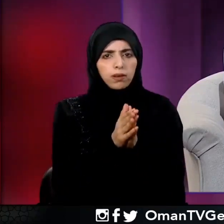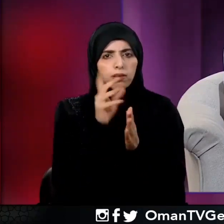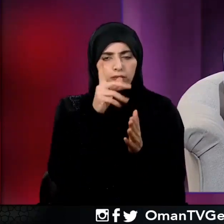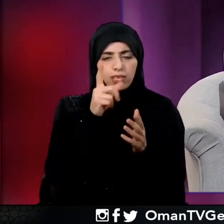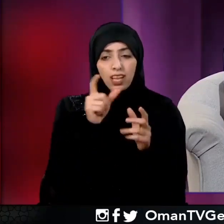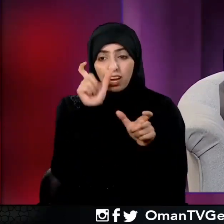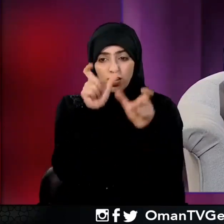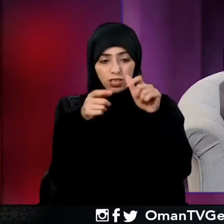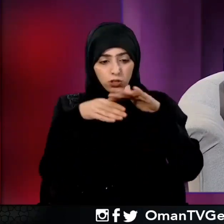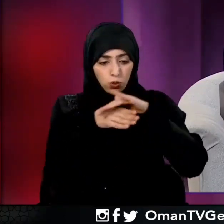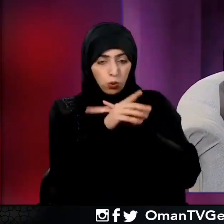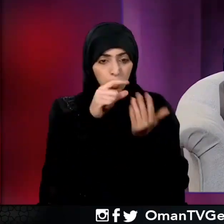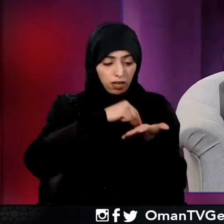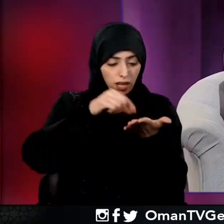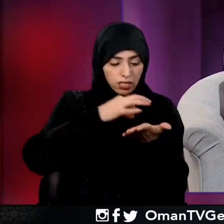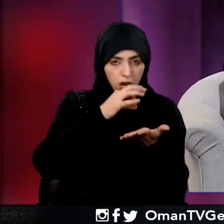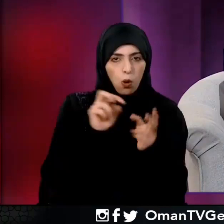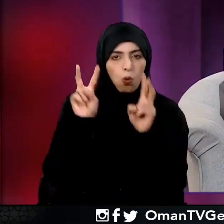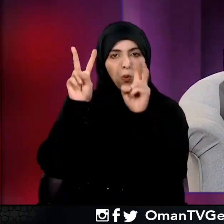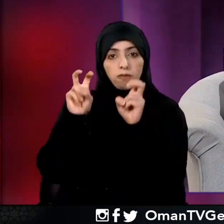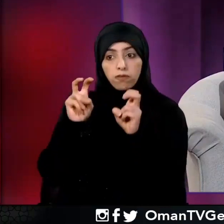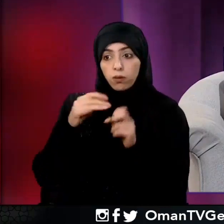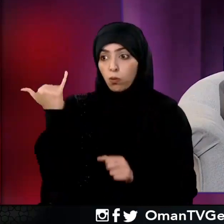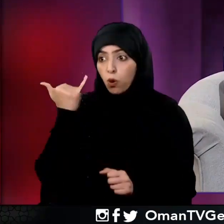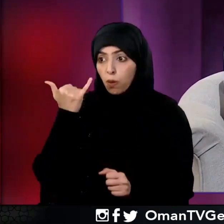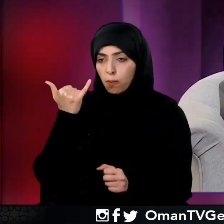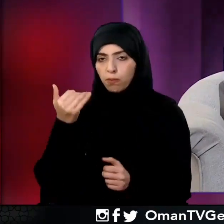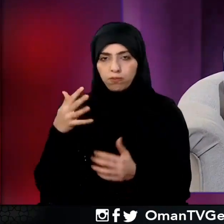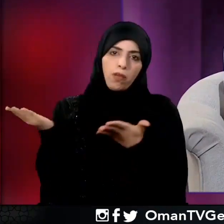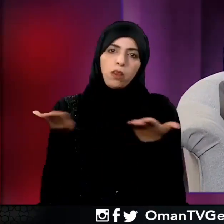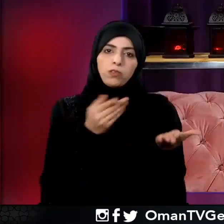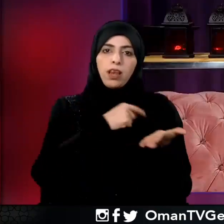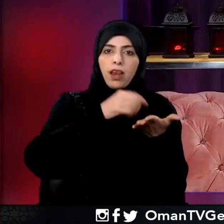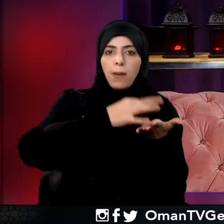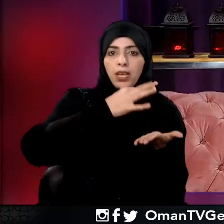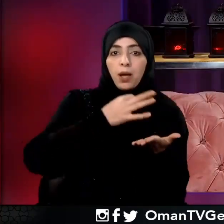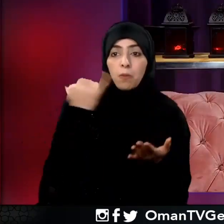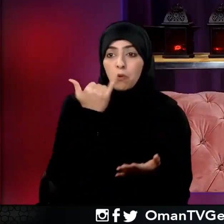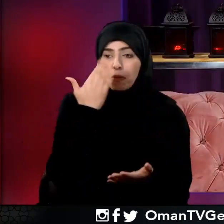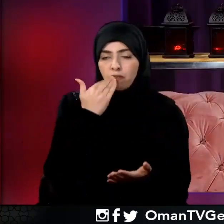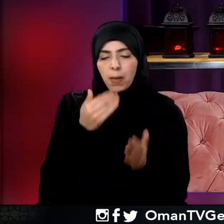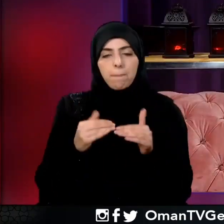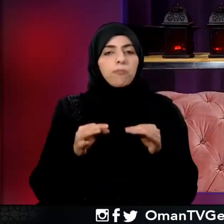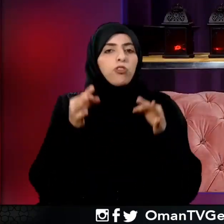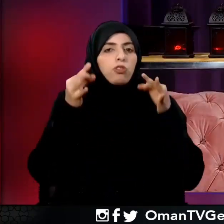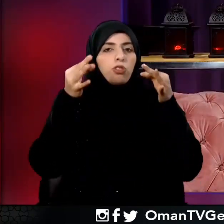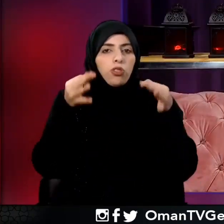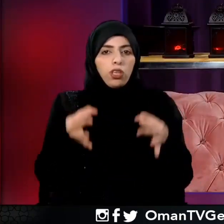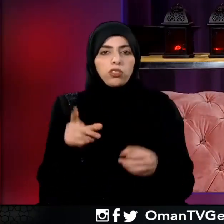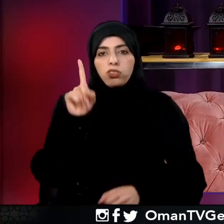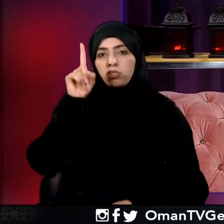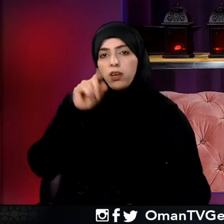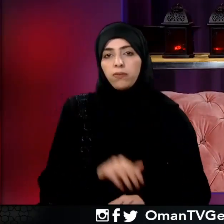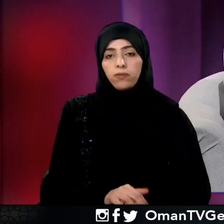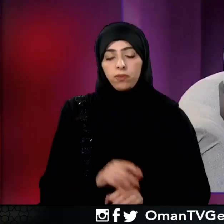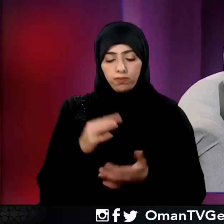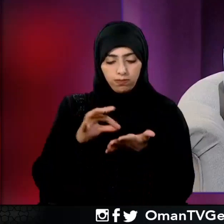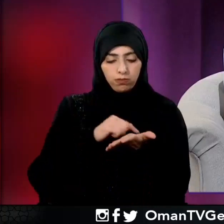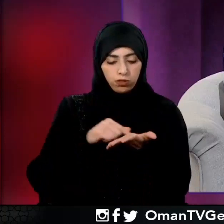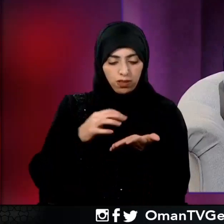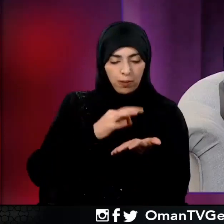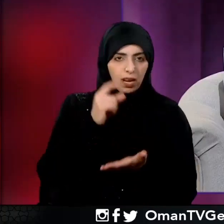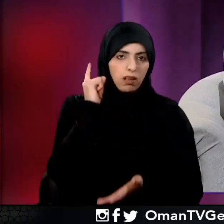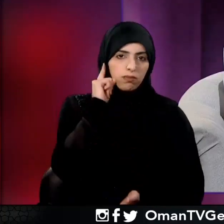تقليل عدد العمليات إلا في الحالات الطارئة فقط لا غير، والتي تستدعي عمليات في جراحة الأنف